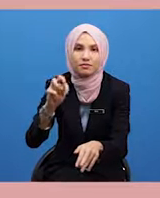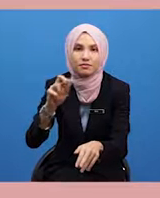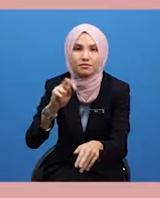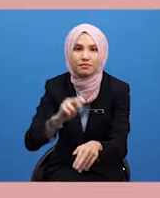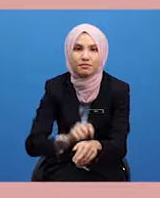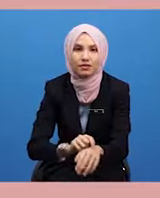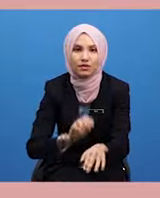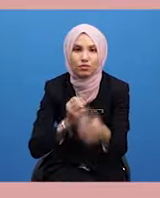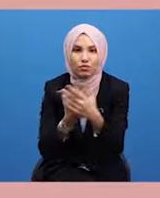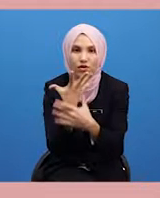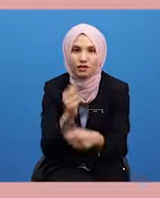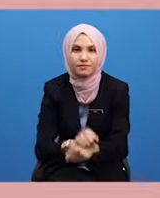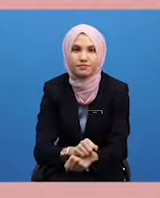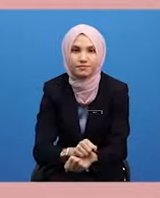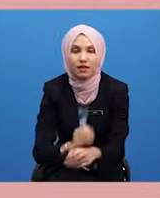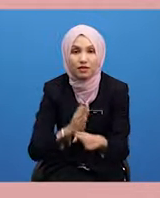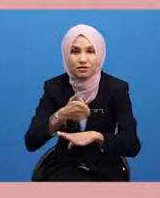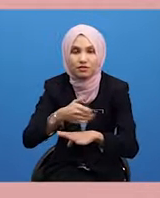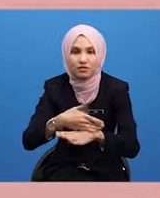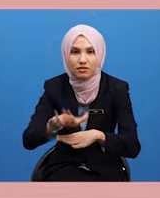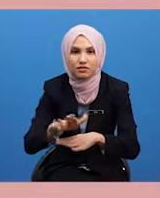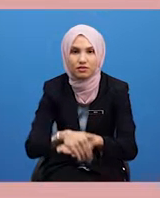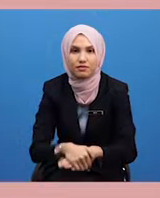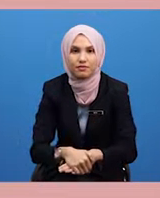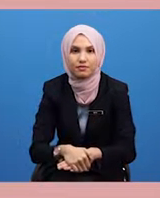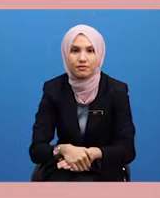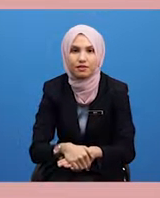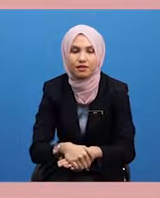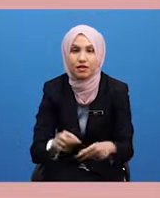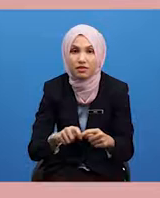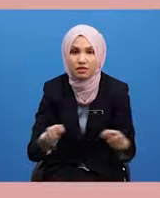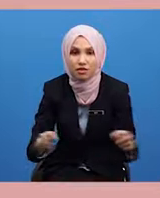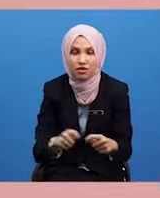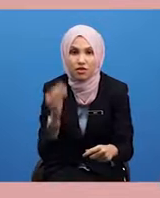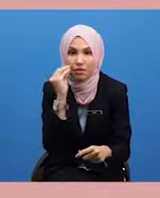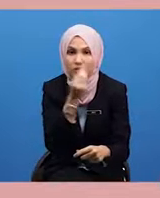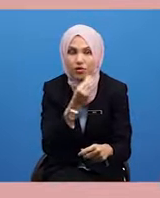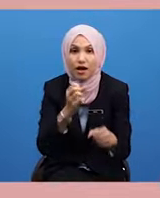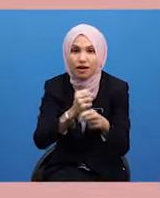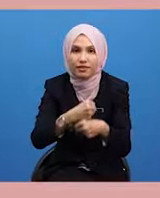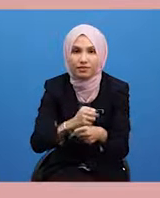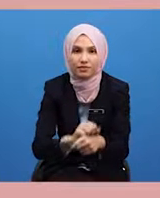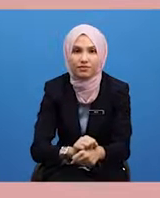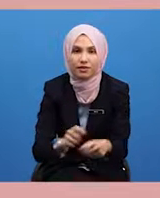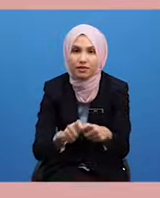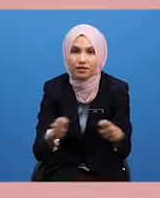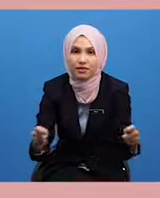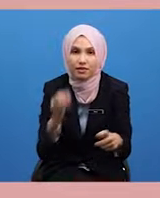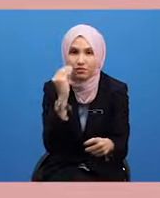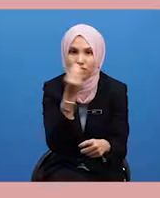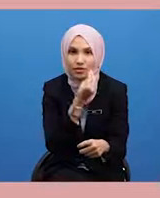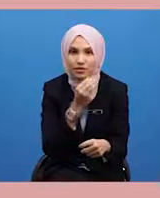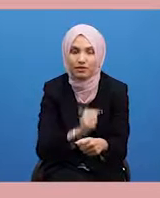tumbuhan. Seterusnya, tiub debunga akan terbentuk. Tiub debunga